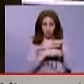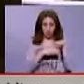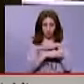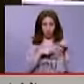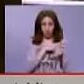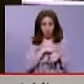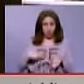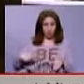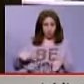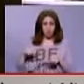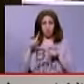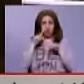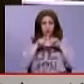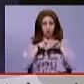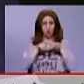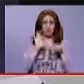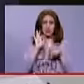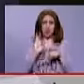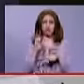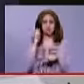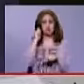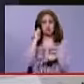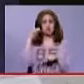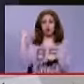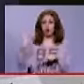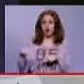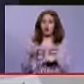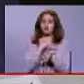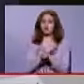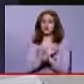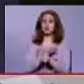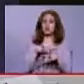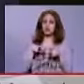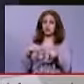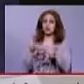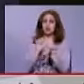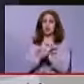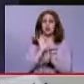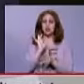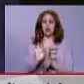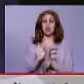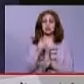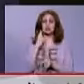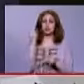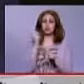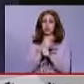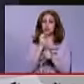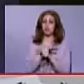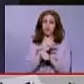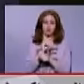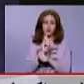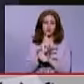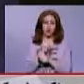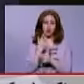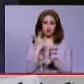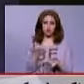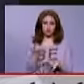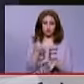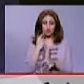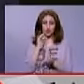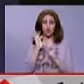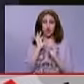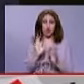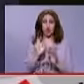موظفين ومسؤولين دخلوا السجن لانهم اهملوا وافسدوا. فين قضايا الفساد؟ ده مفيش اكتر من